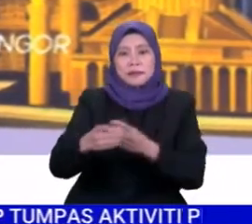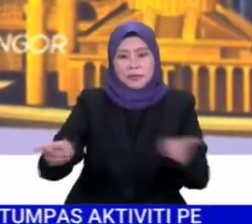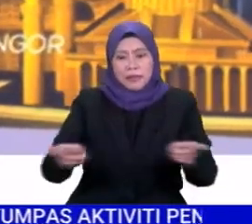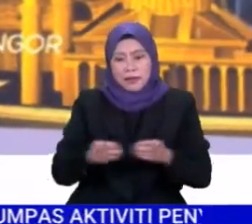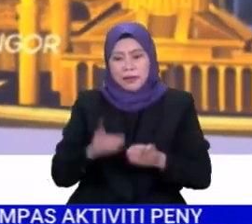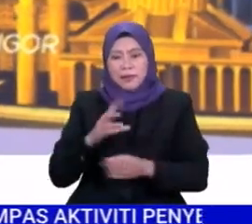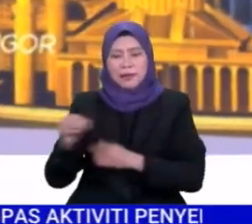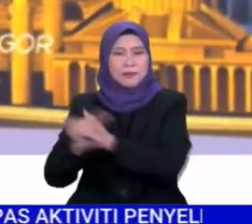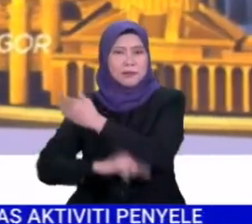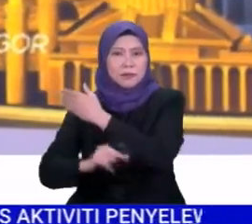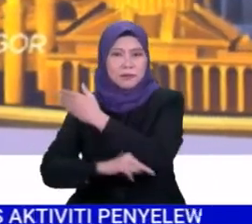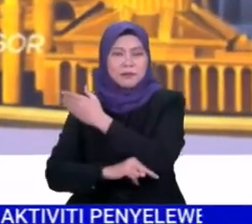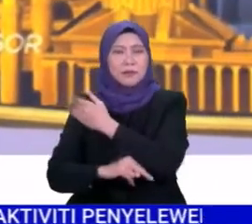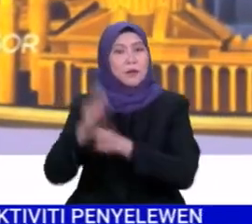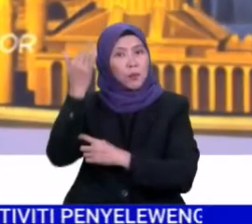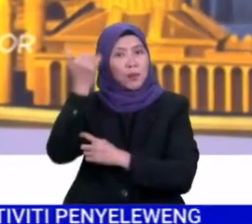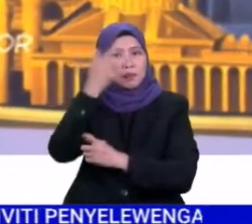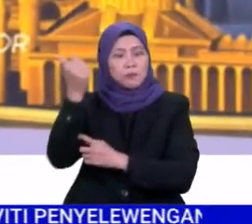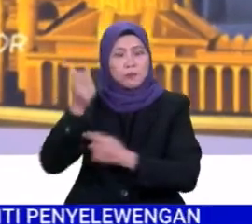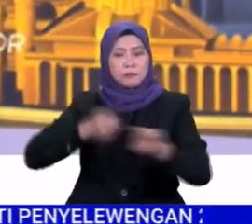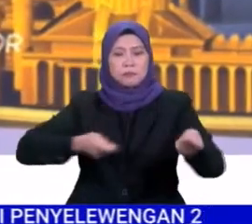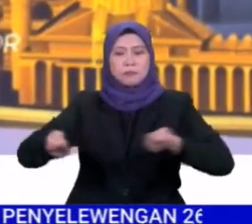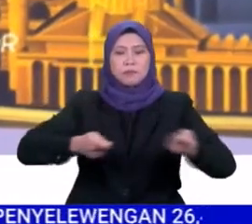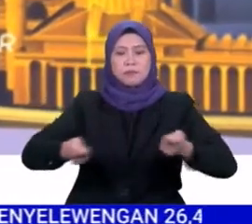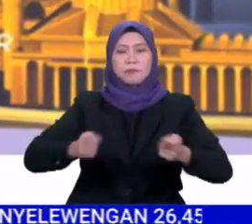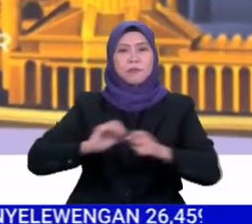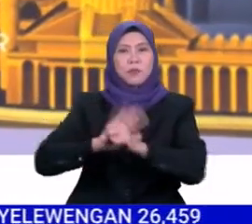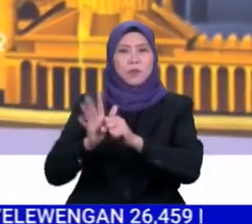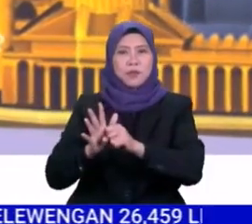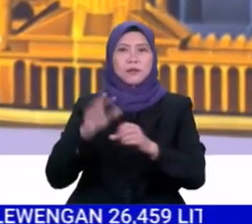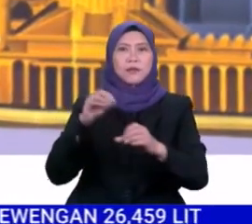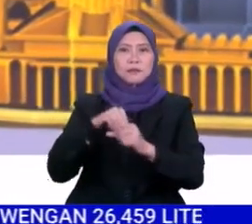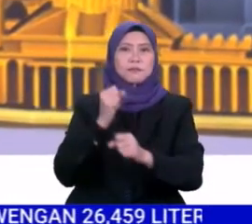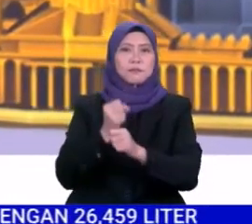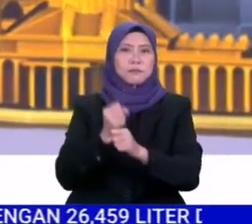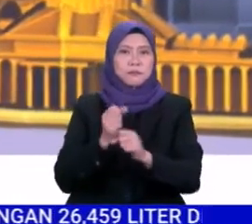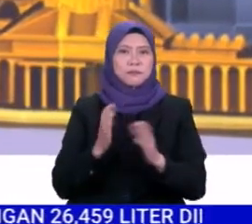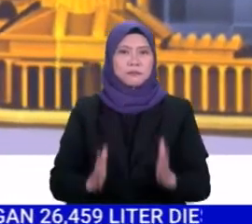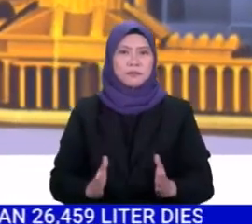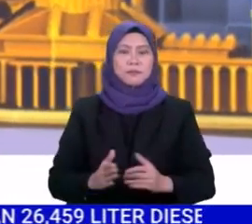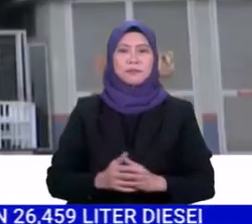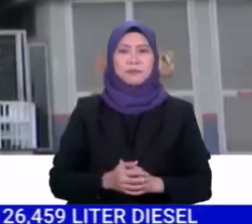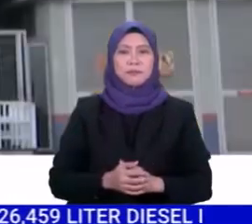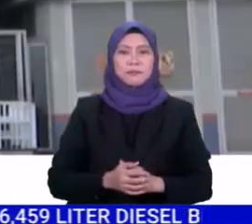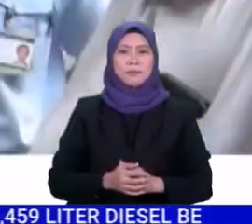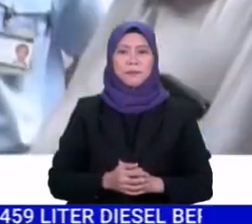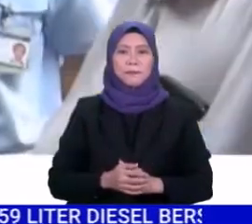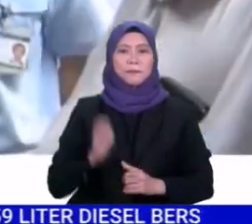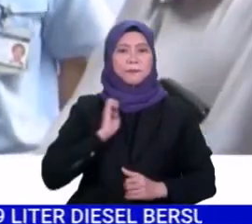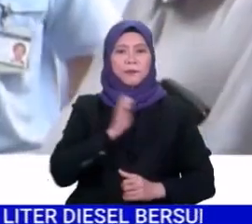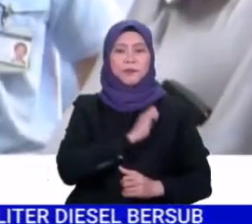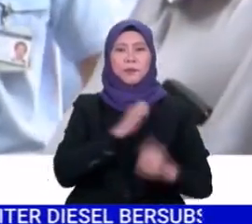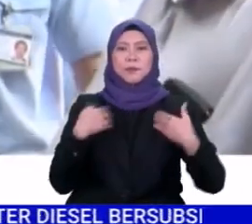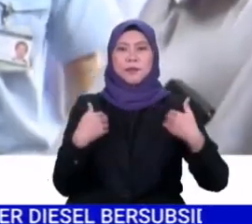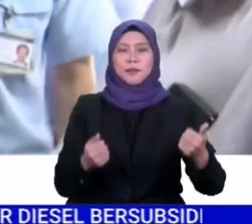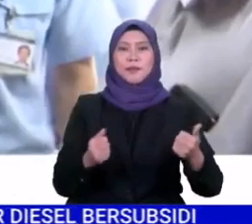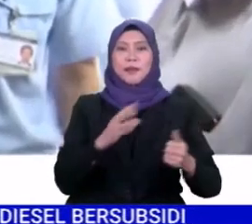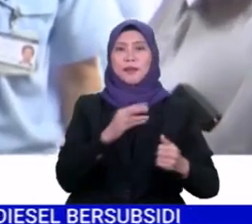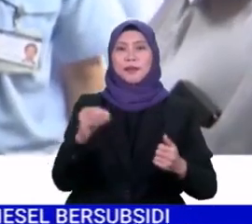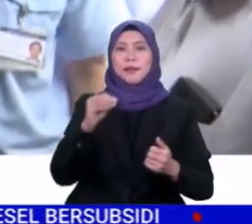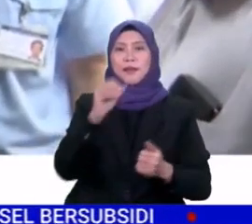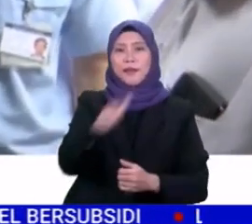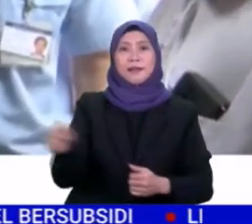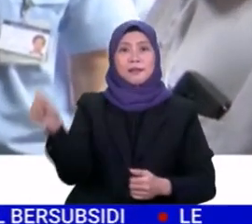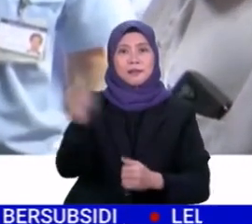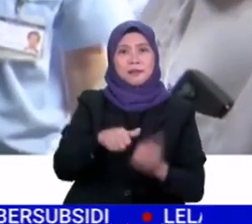Negeri. Tindakan itu bagi mengawal penularan COVID-19 dalam kalangan pekerja. Jelas Esko Kesihatan dan Anti Dadah